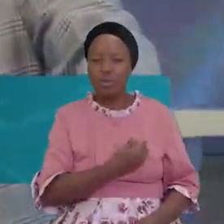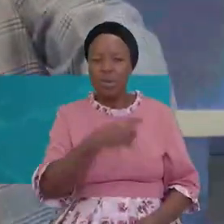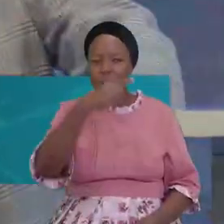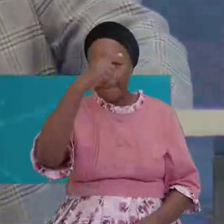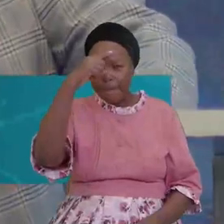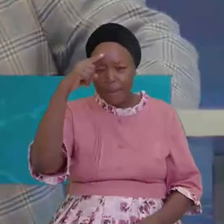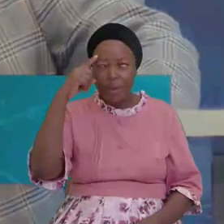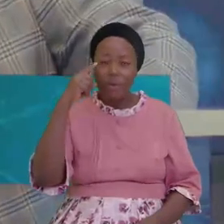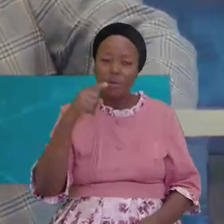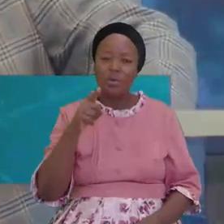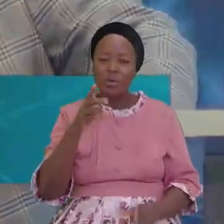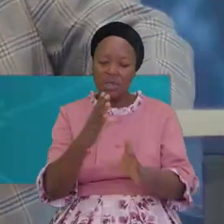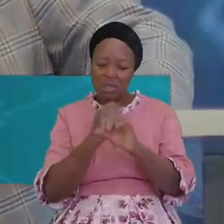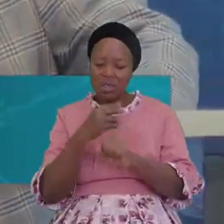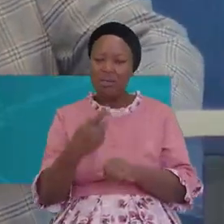Mon âme.